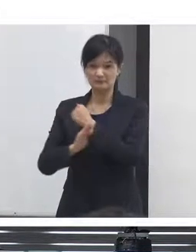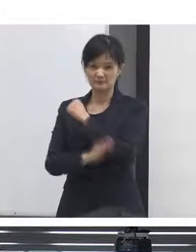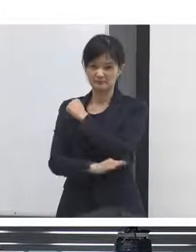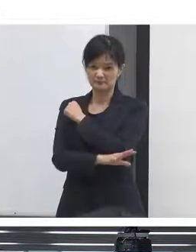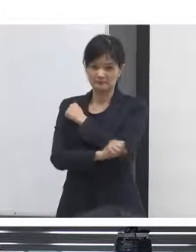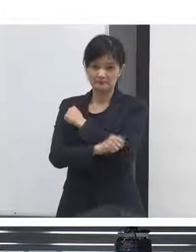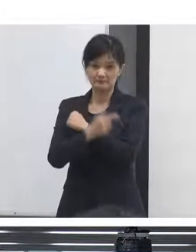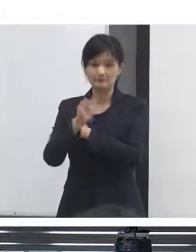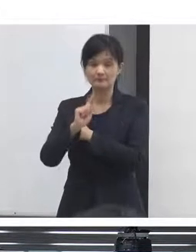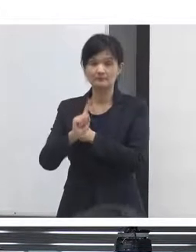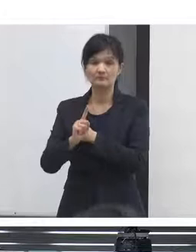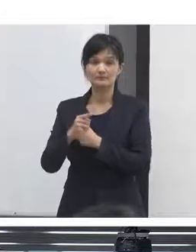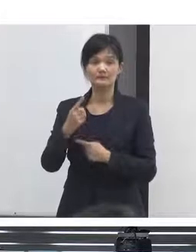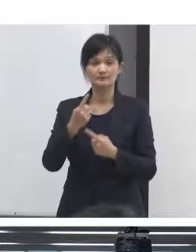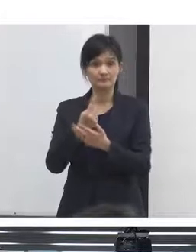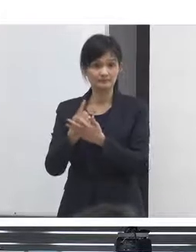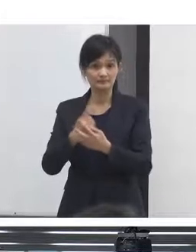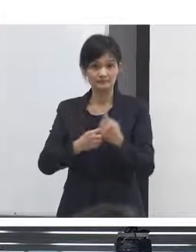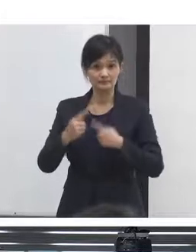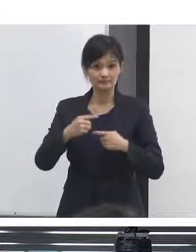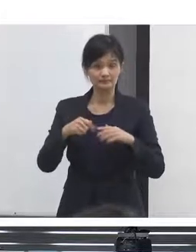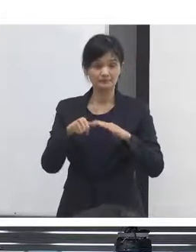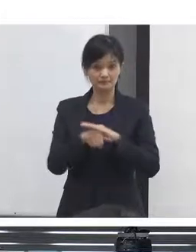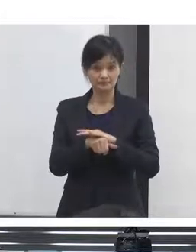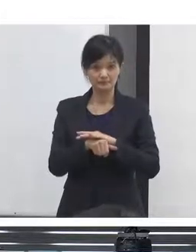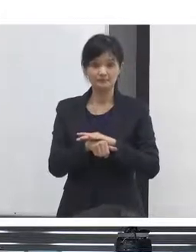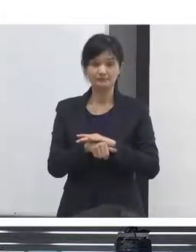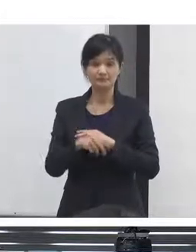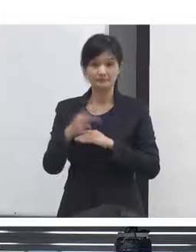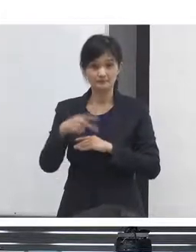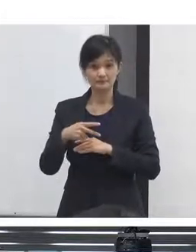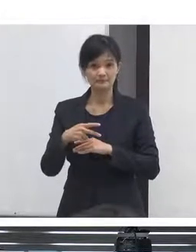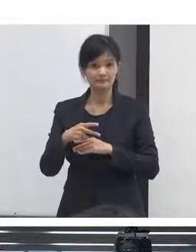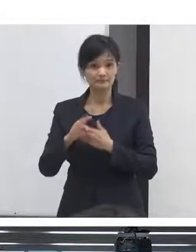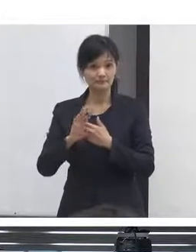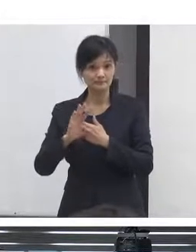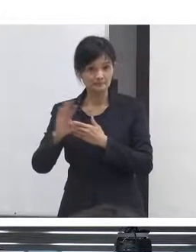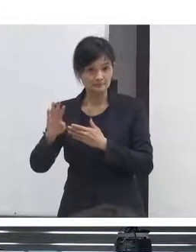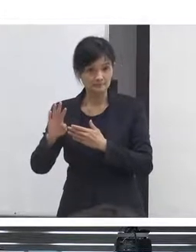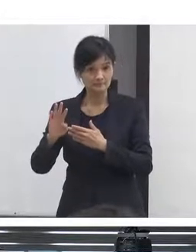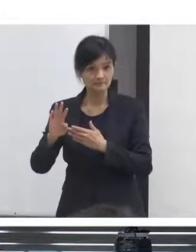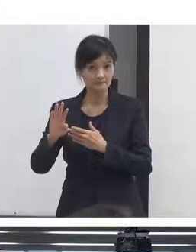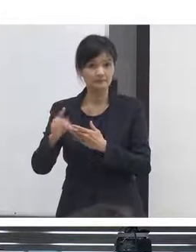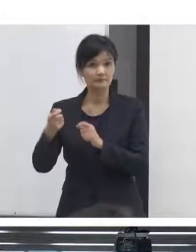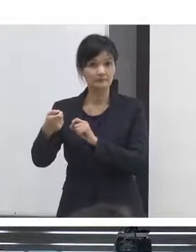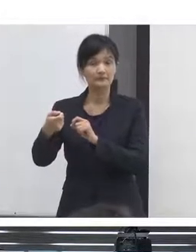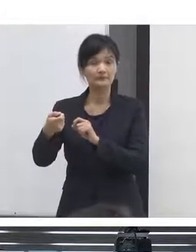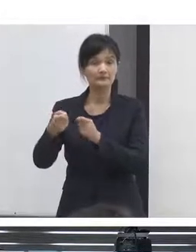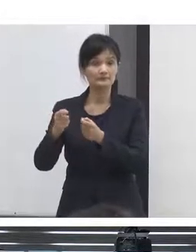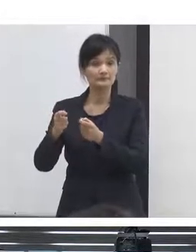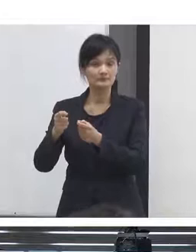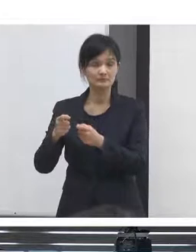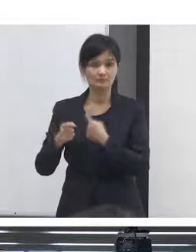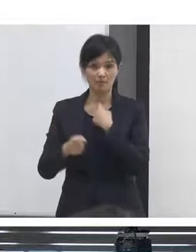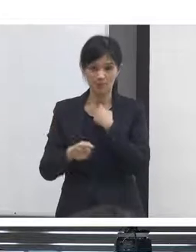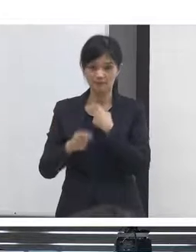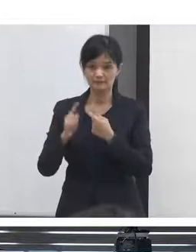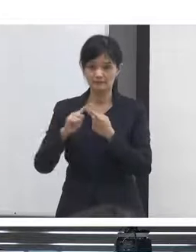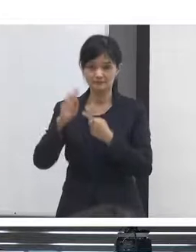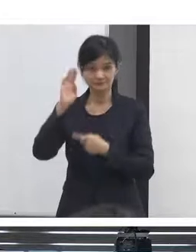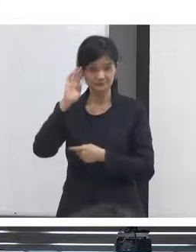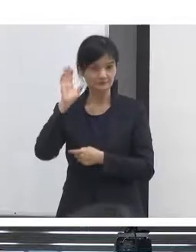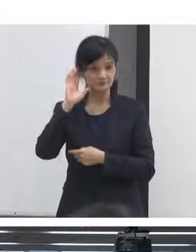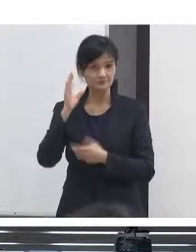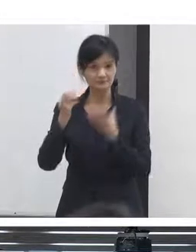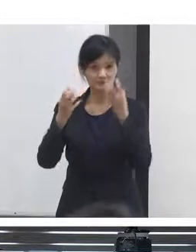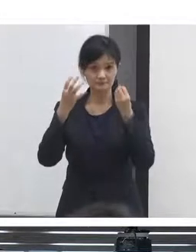与会，然后呢会有领域共通的与会，然后呢再去串接这个领域固有的与会。也就是说，